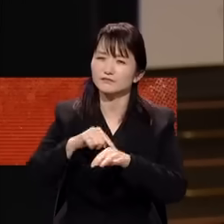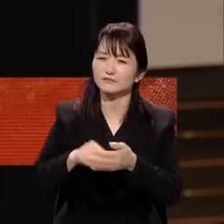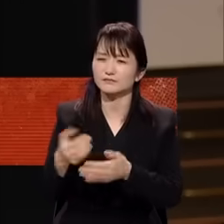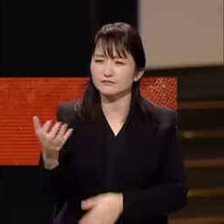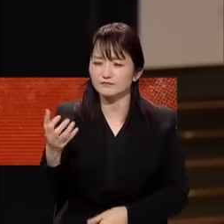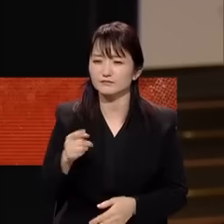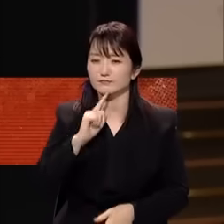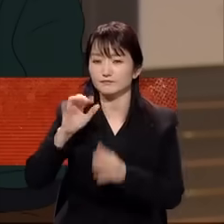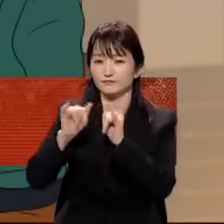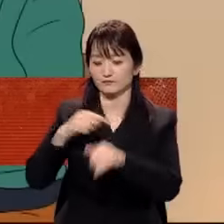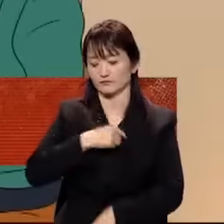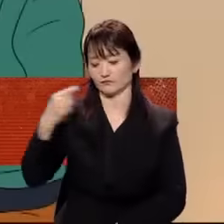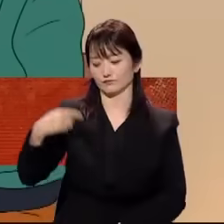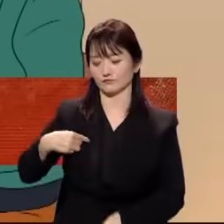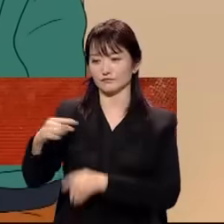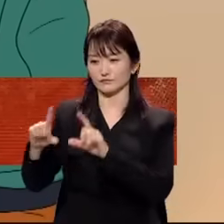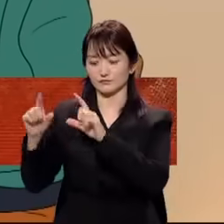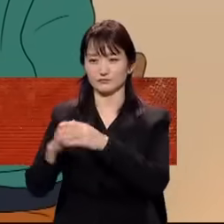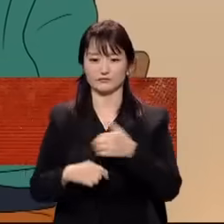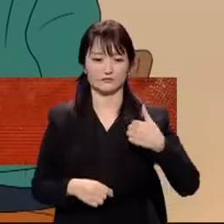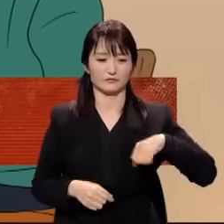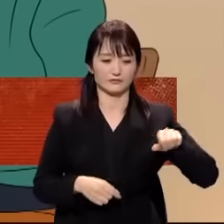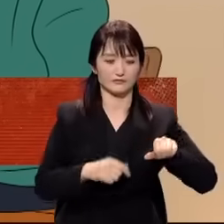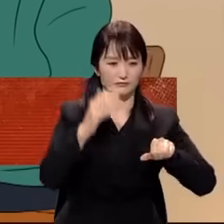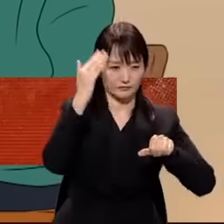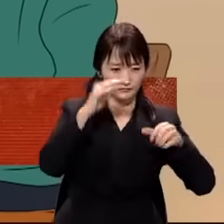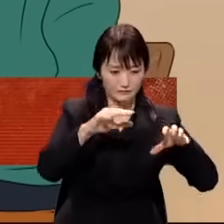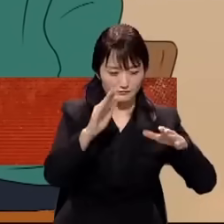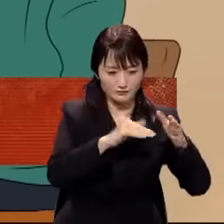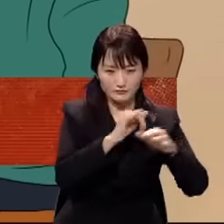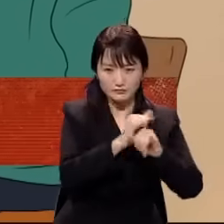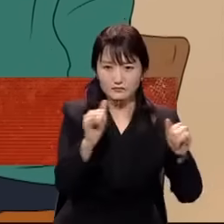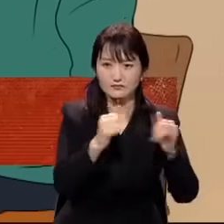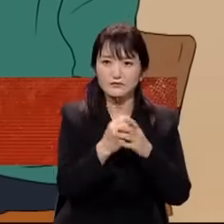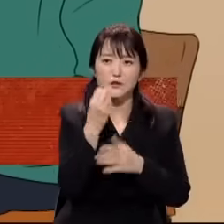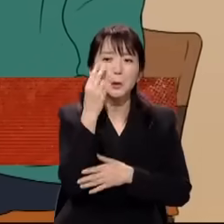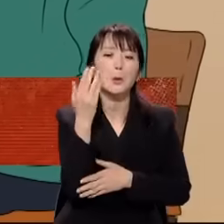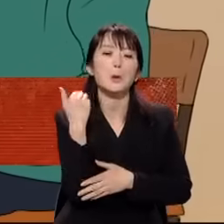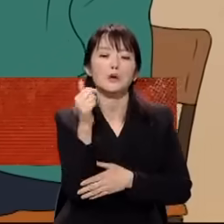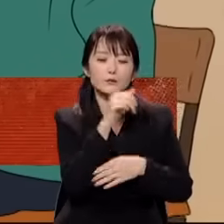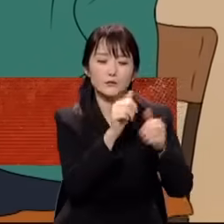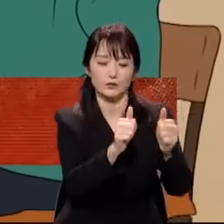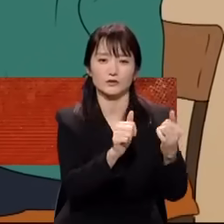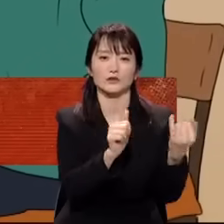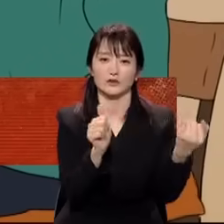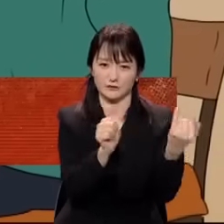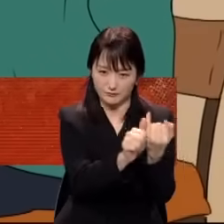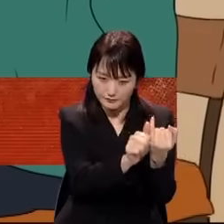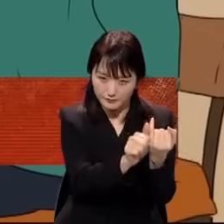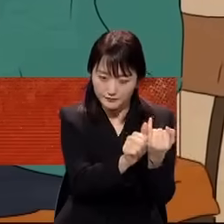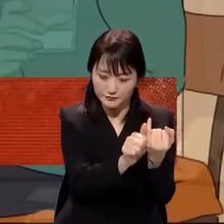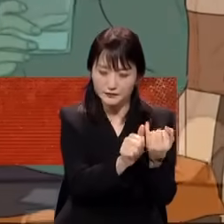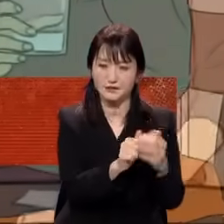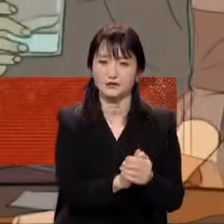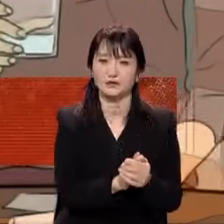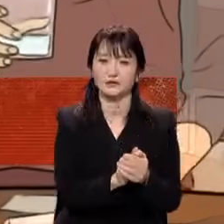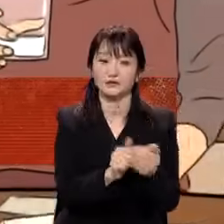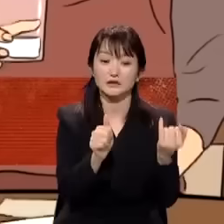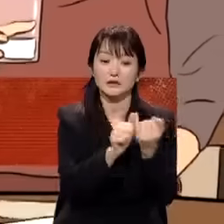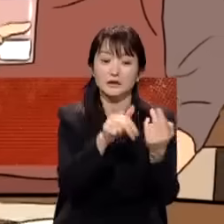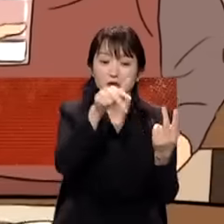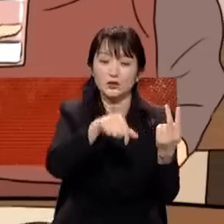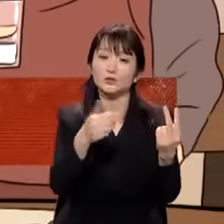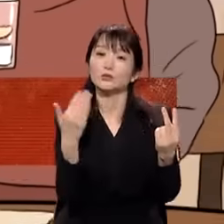살고 있는데요. 아들은 한국에 있는 공무원이고 두 달 전에 변호사와 결혼을 했습니다. 아들 결혼 2주 전에